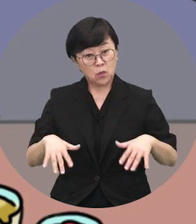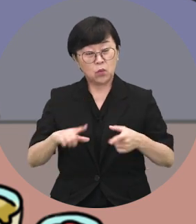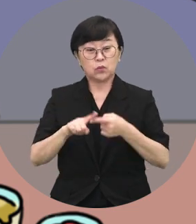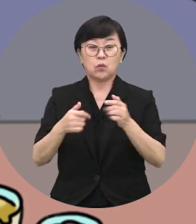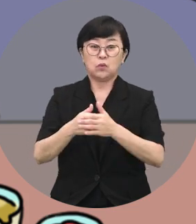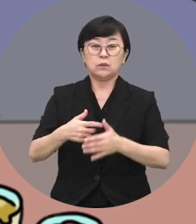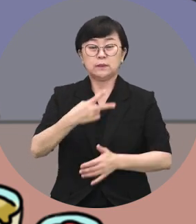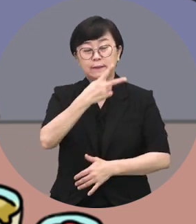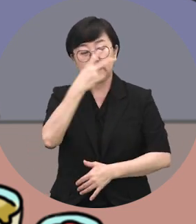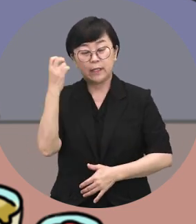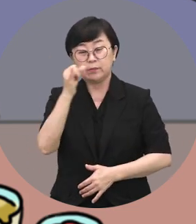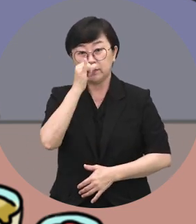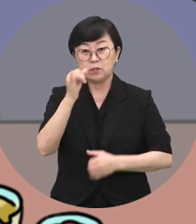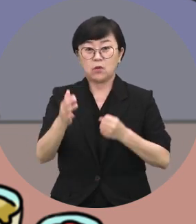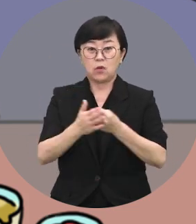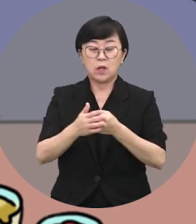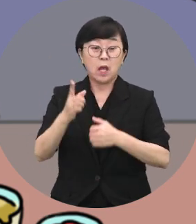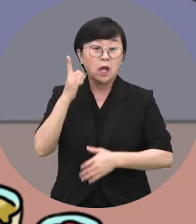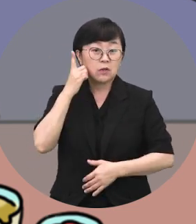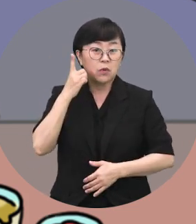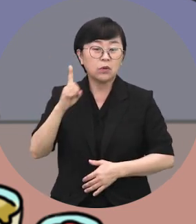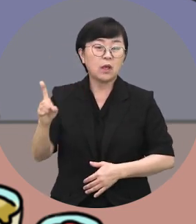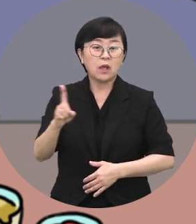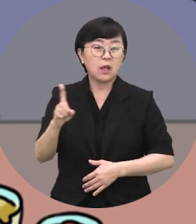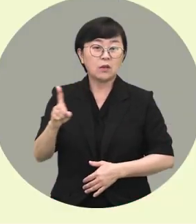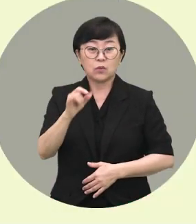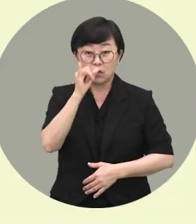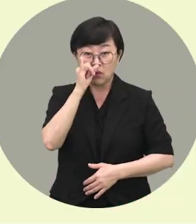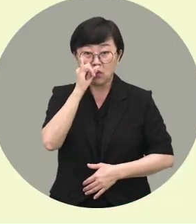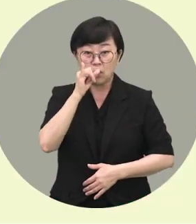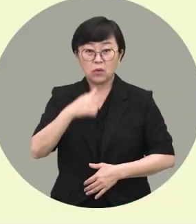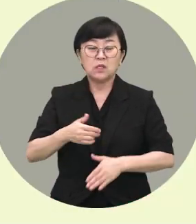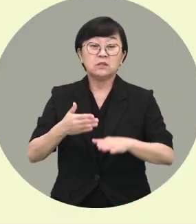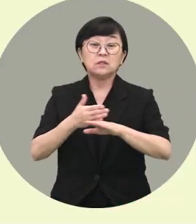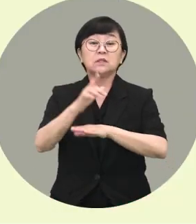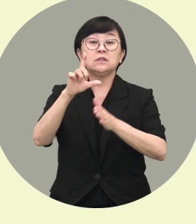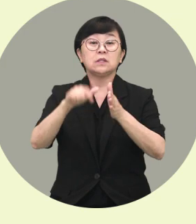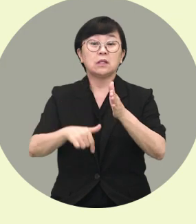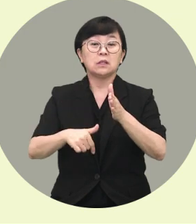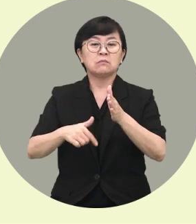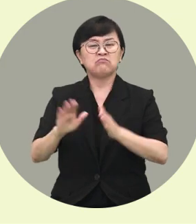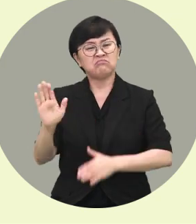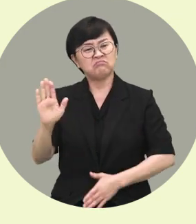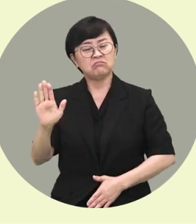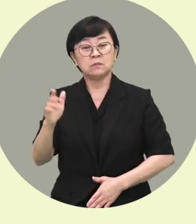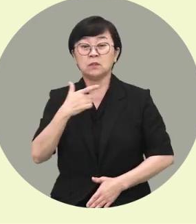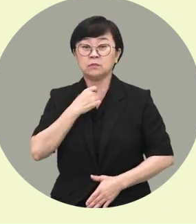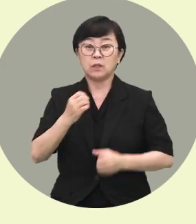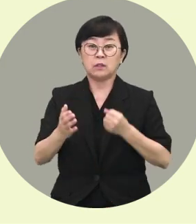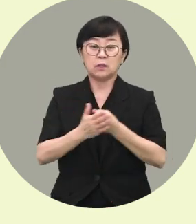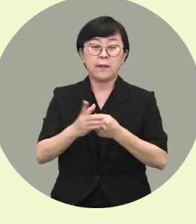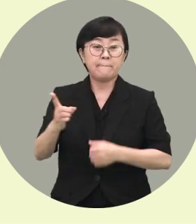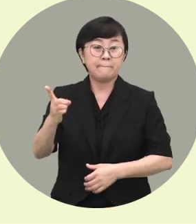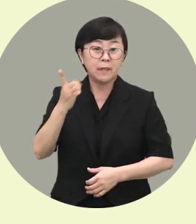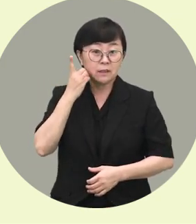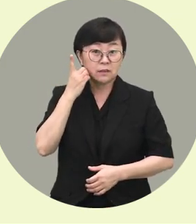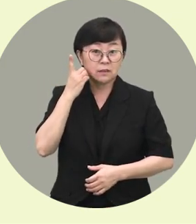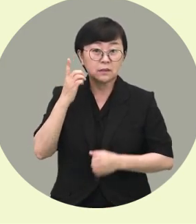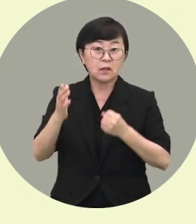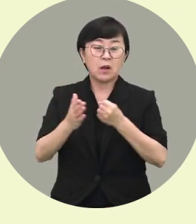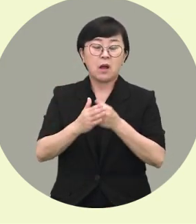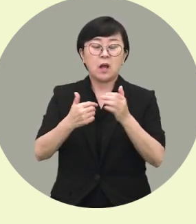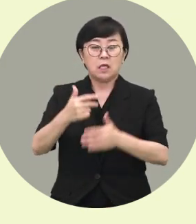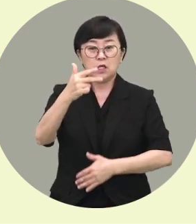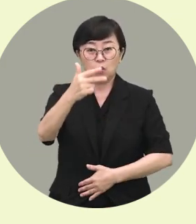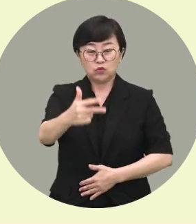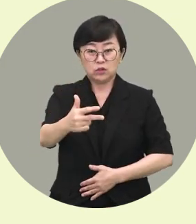살짝 잠이 들었는데 휴대폰 벨이 계속 울렸고 늦은 시간이라 받지 않으려고 했지만 받았더니